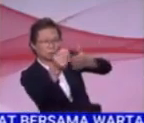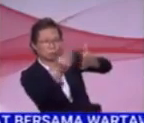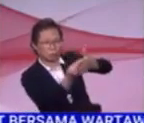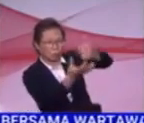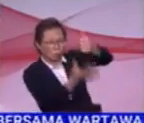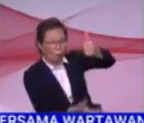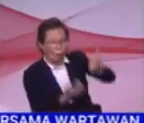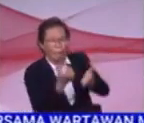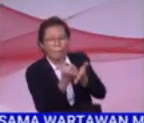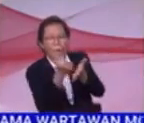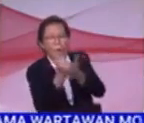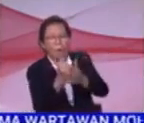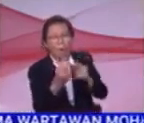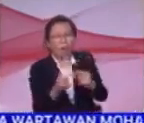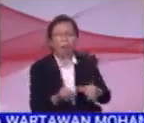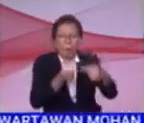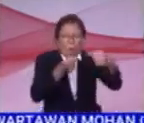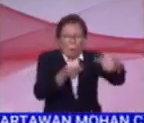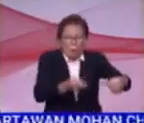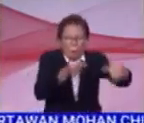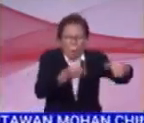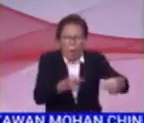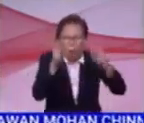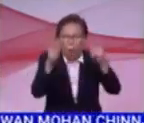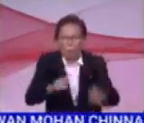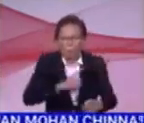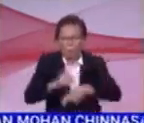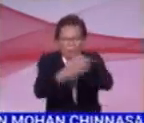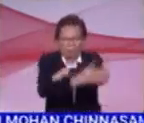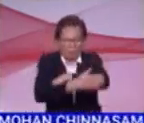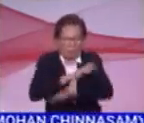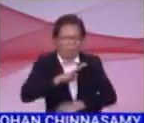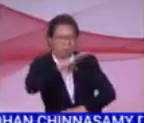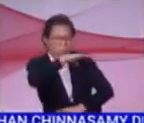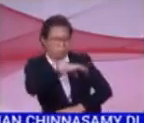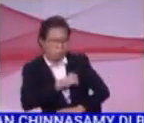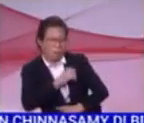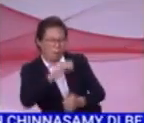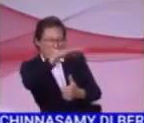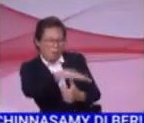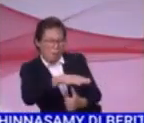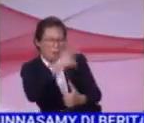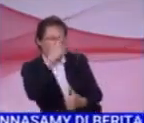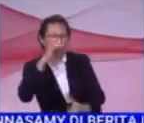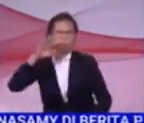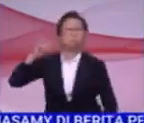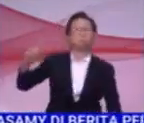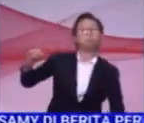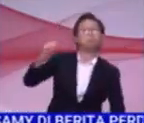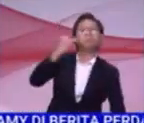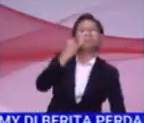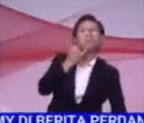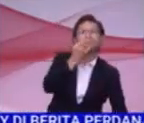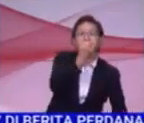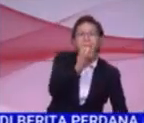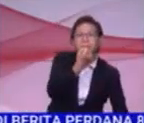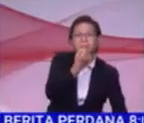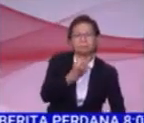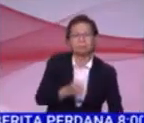Pagi membantu pejuang umat Islam di negara berkenaan yang tertindas akibat kekejaman rezim Israel